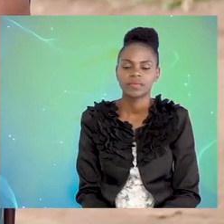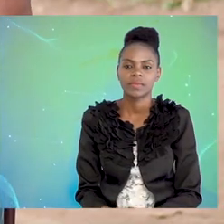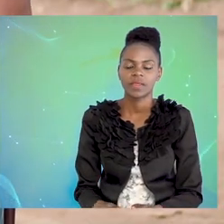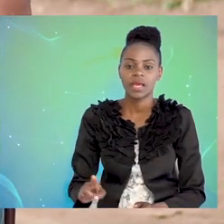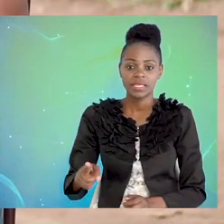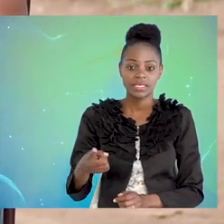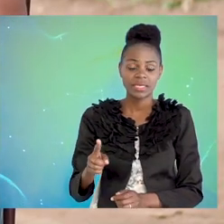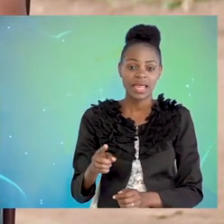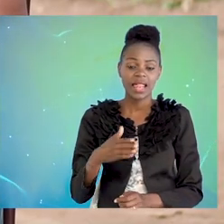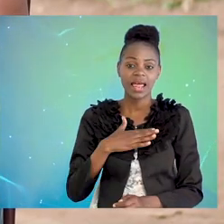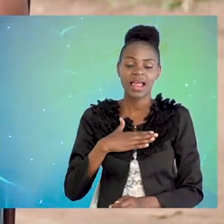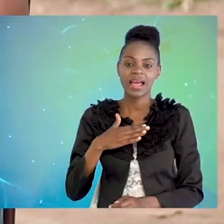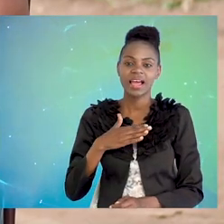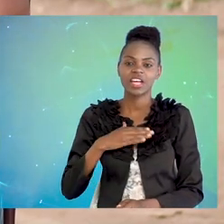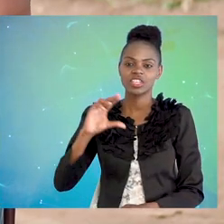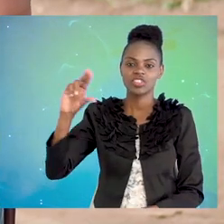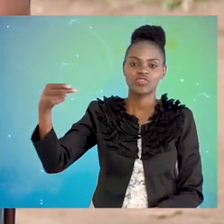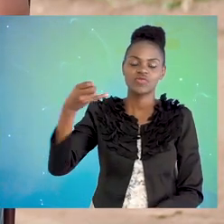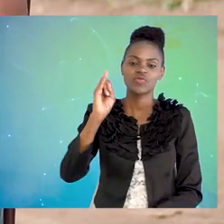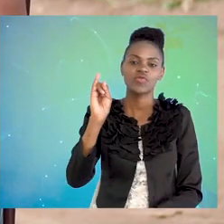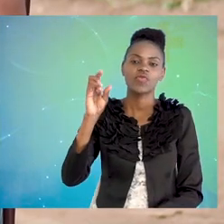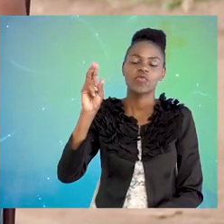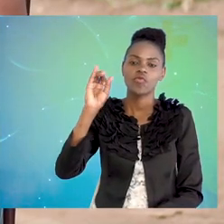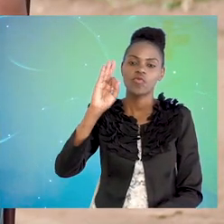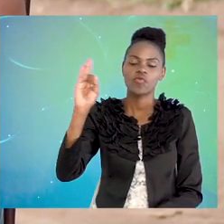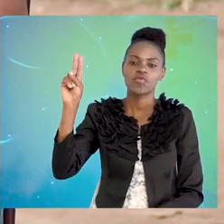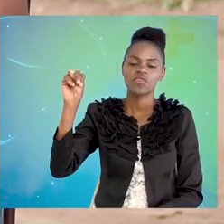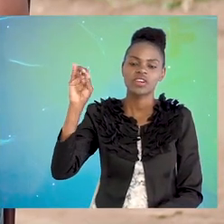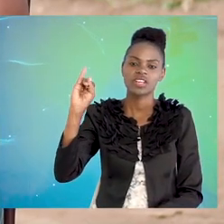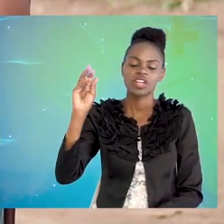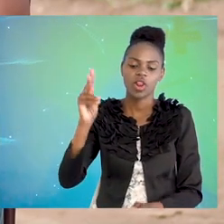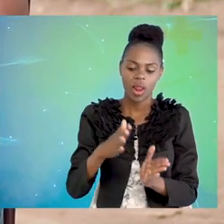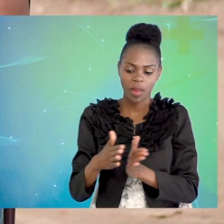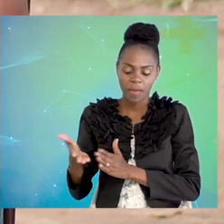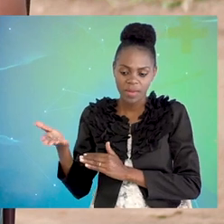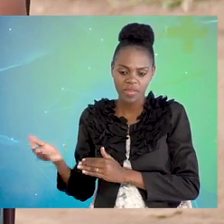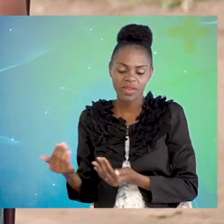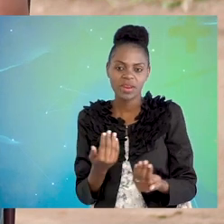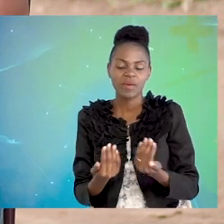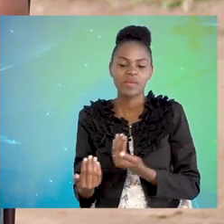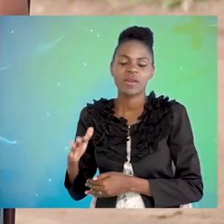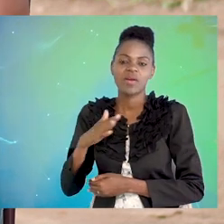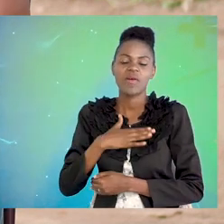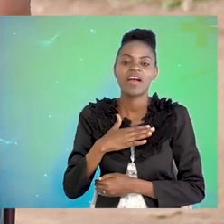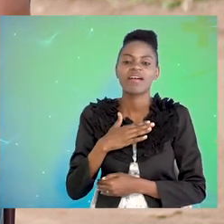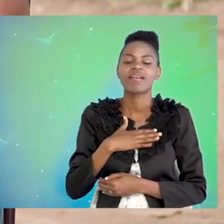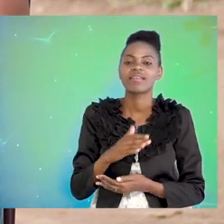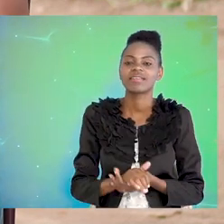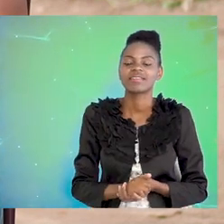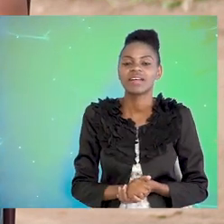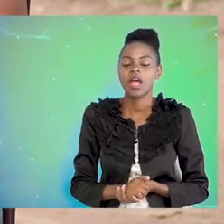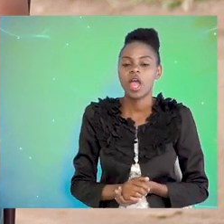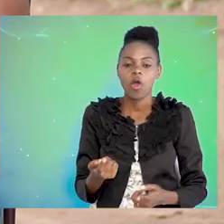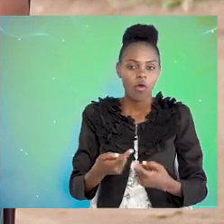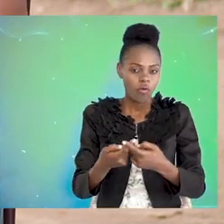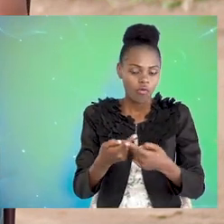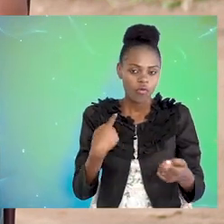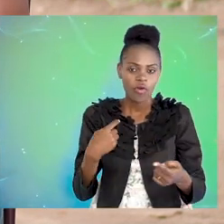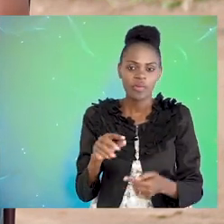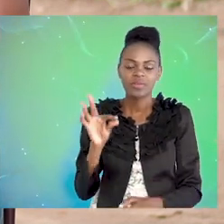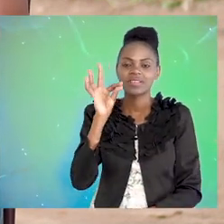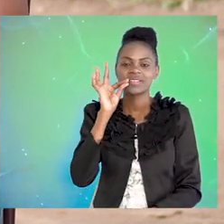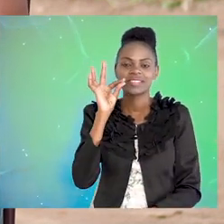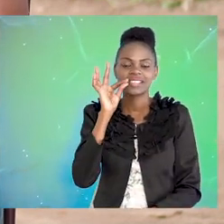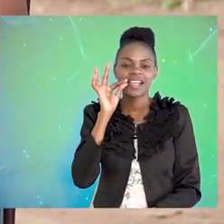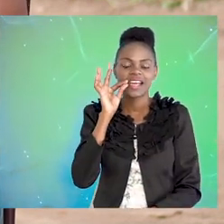Dzina langa ndine chifuniro kamozi ali pambali ni mwana wanga Evelyn Chikopa. Tikuchokera kuno